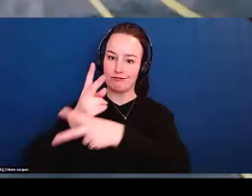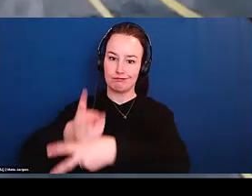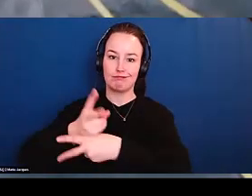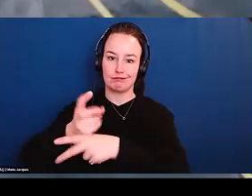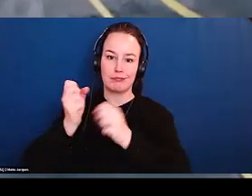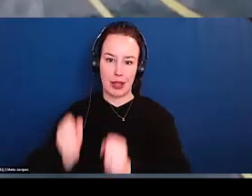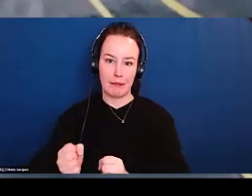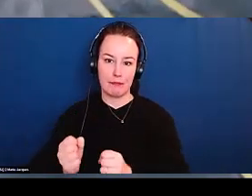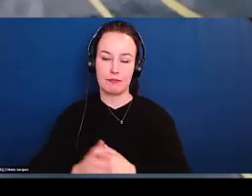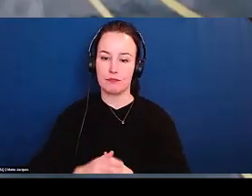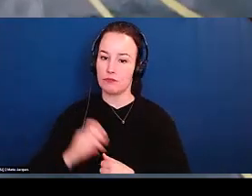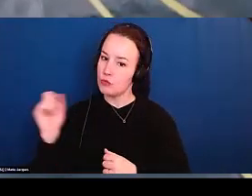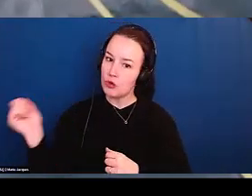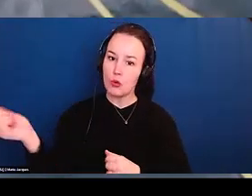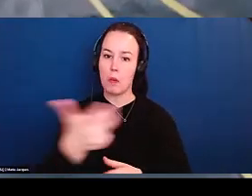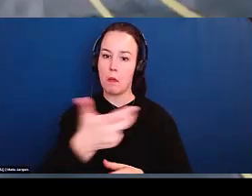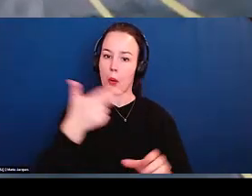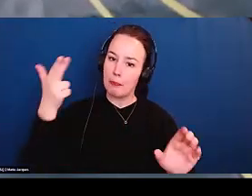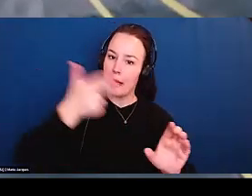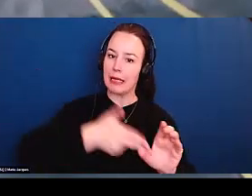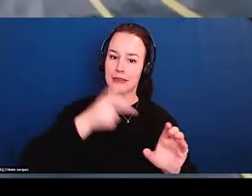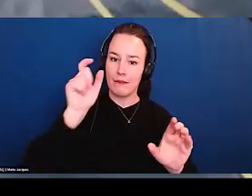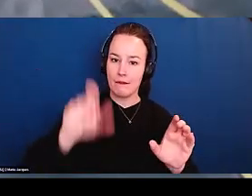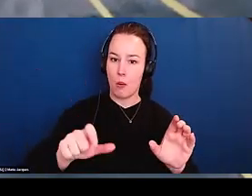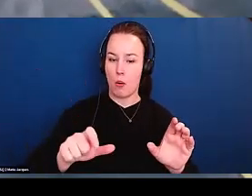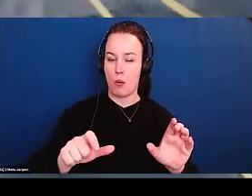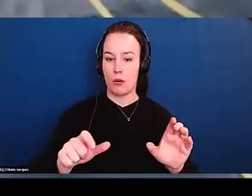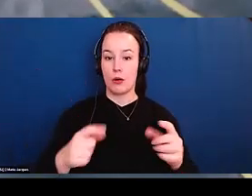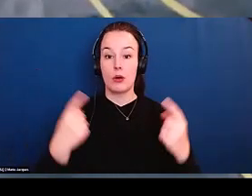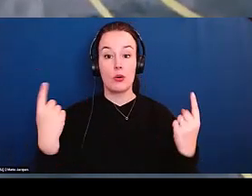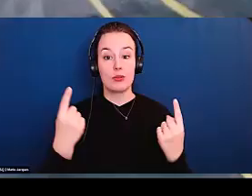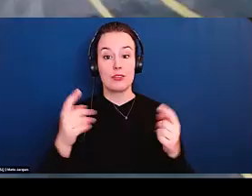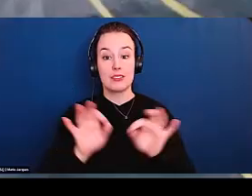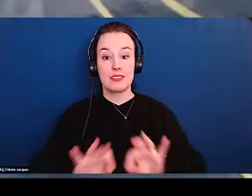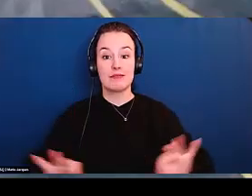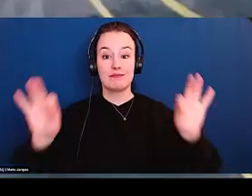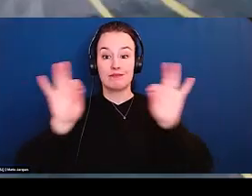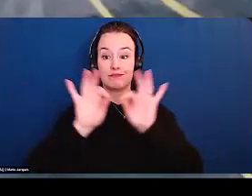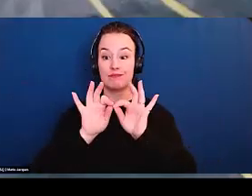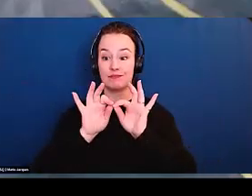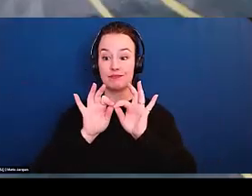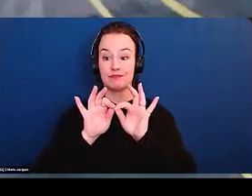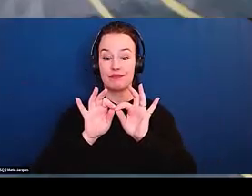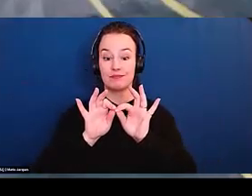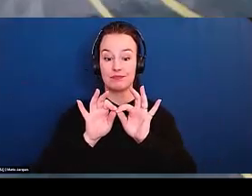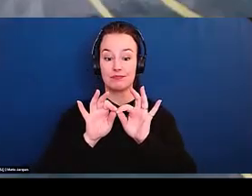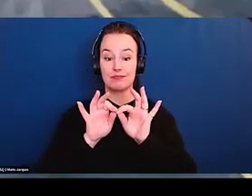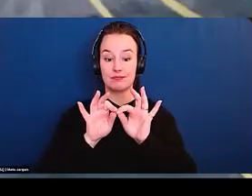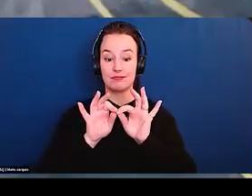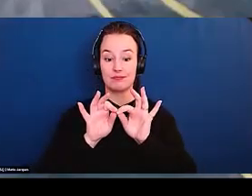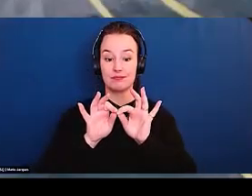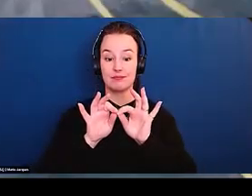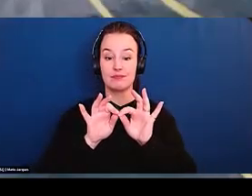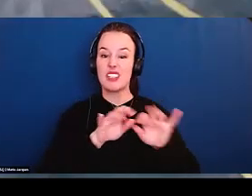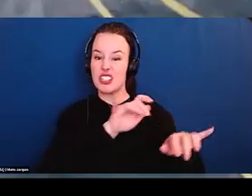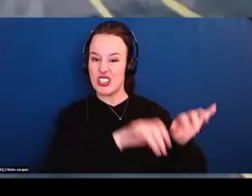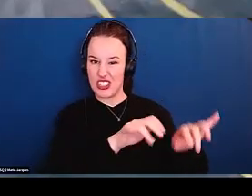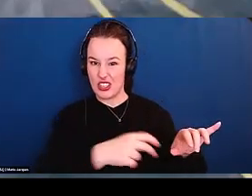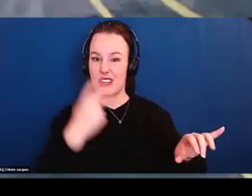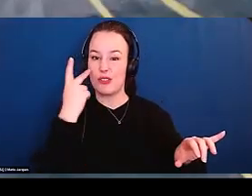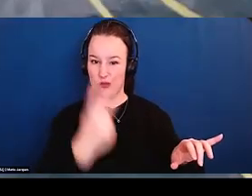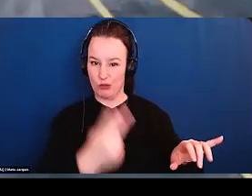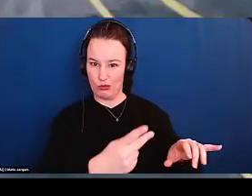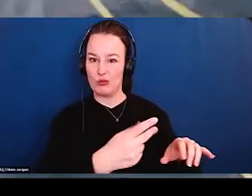Il faut impliquer tout le monde. Et une des composantes clés aussi qui est ressortie aussi dans le clavardage,